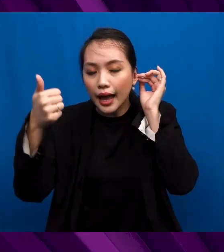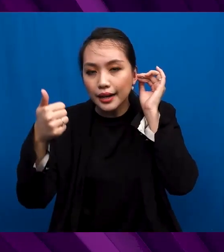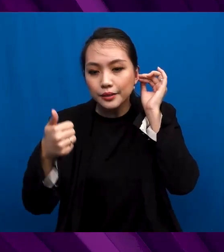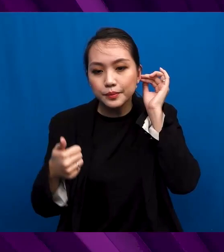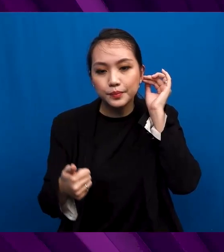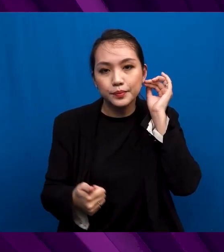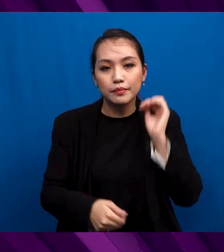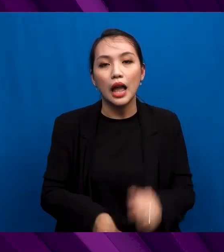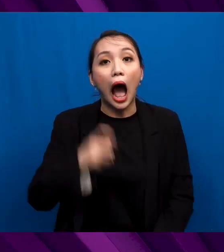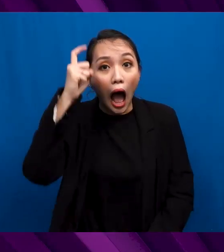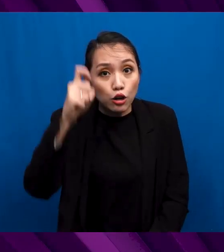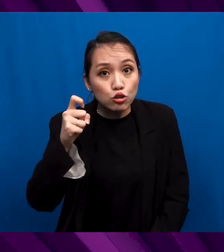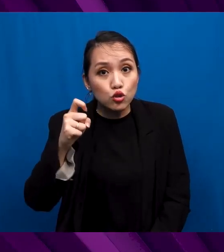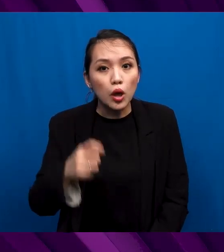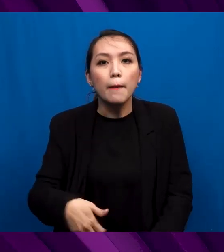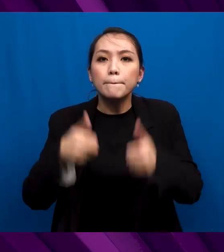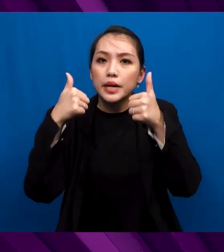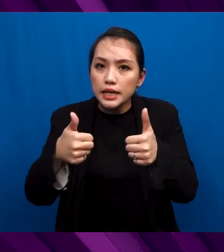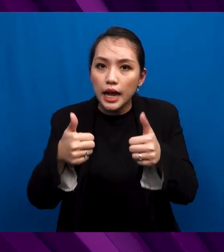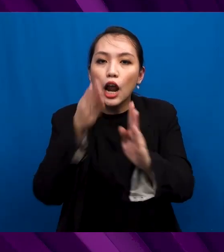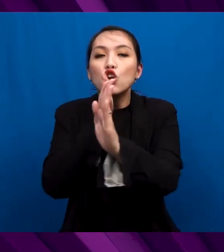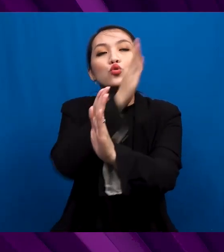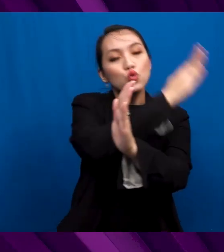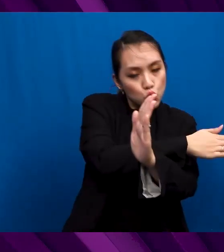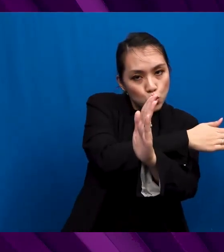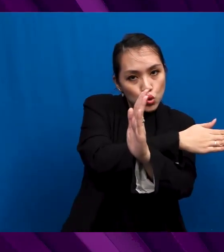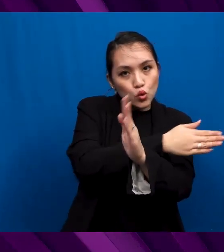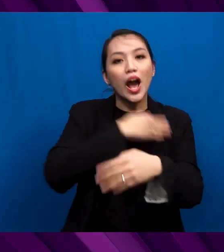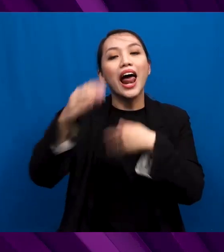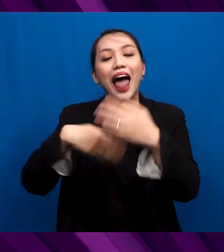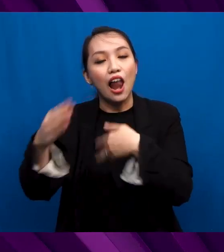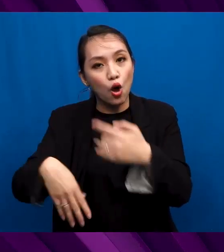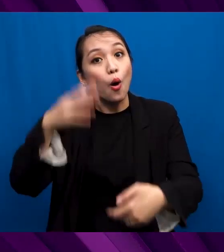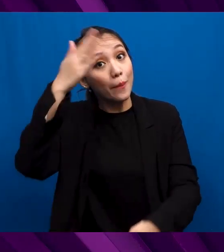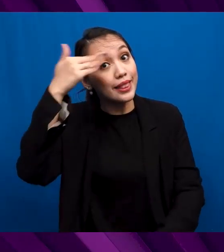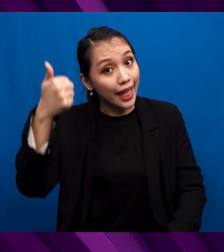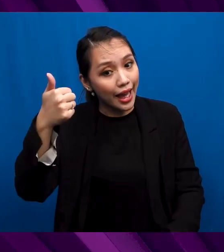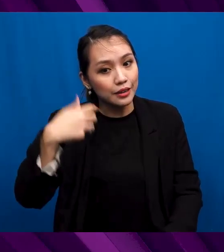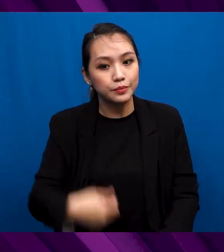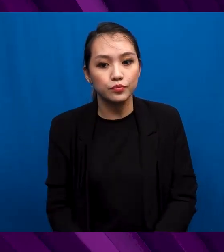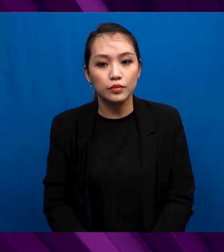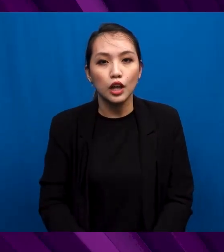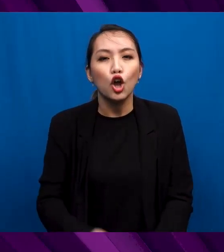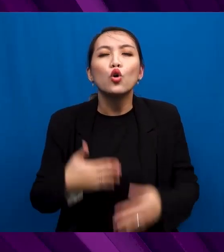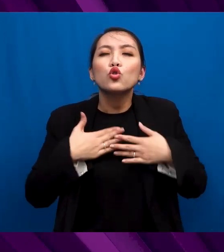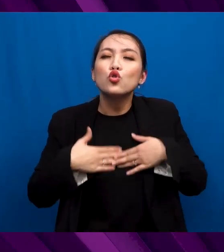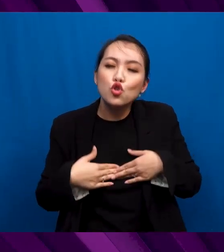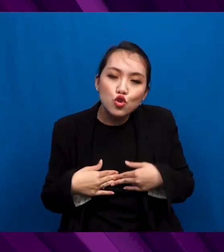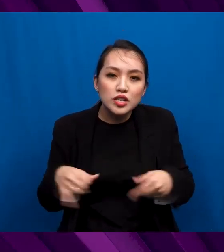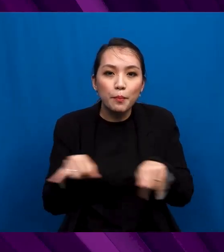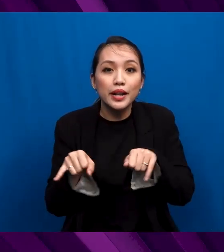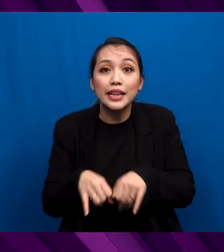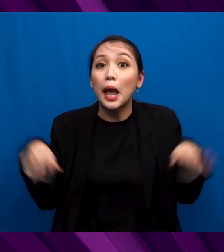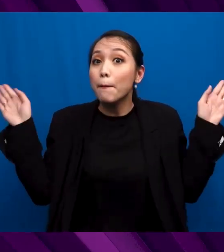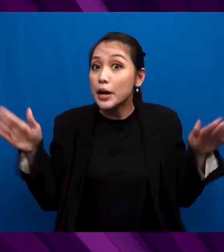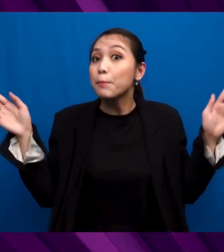cerdik seperti ular, tapi jangan lupa susunannya, Yesus tulus seperti merpati. Dua-dua perlu. Kalau kita nggak punya cerdiknya nanti